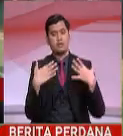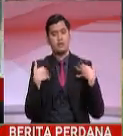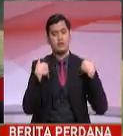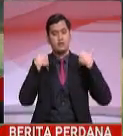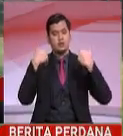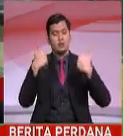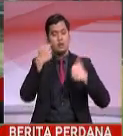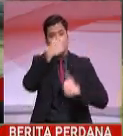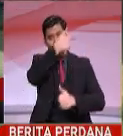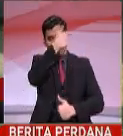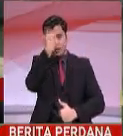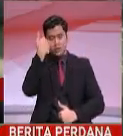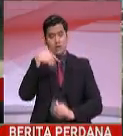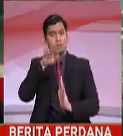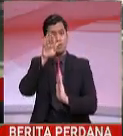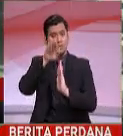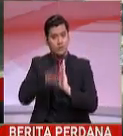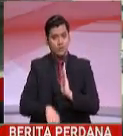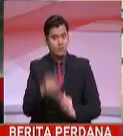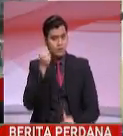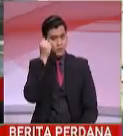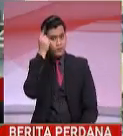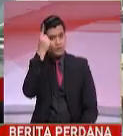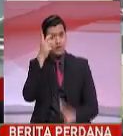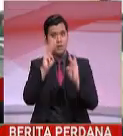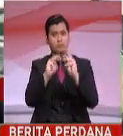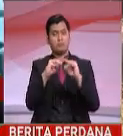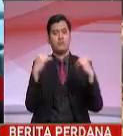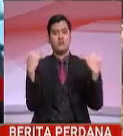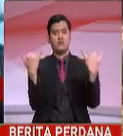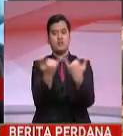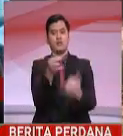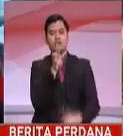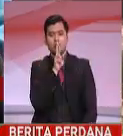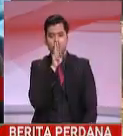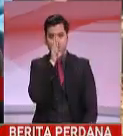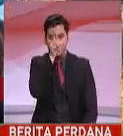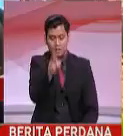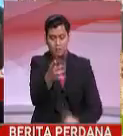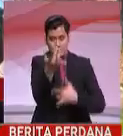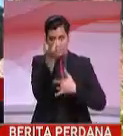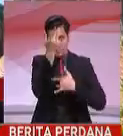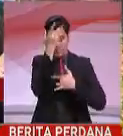berpunca daripada kurangnya kefahaman masyarakat terhadap realiti penyakit kusta.